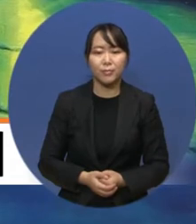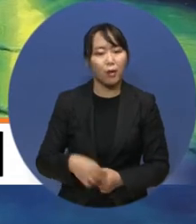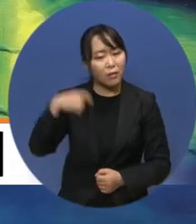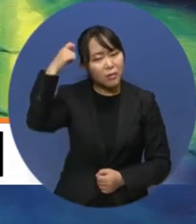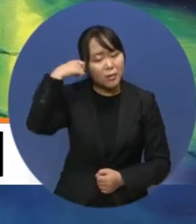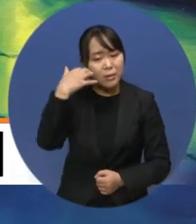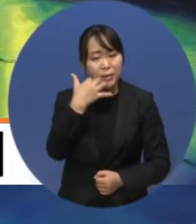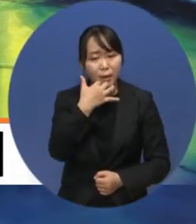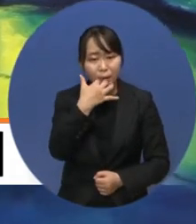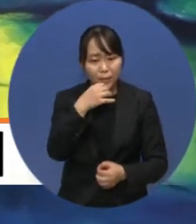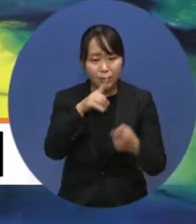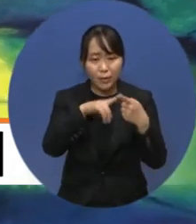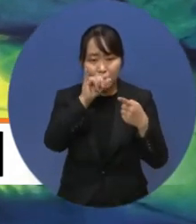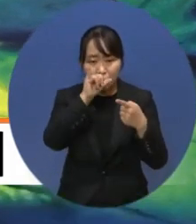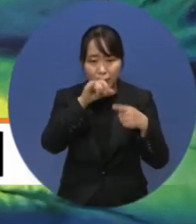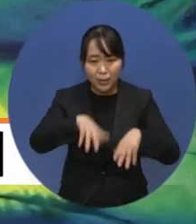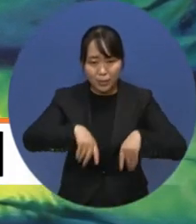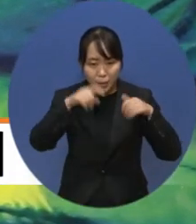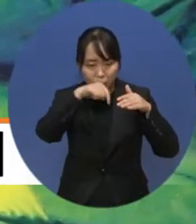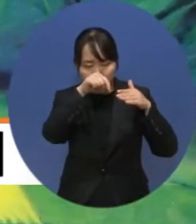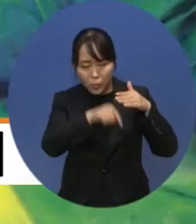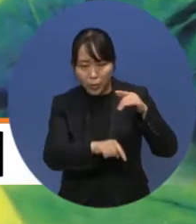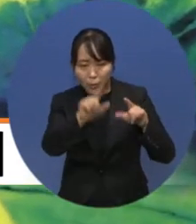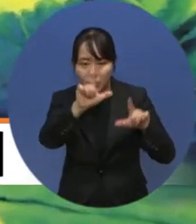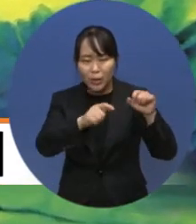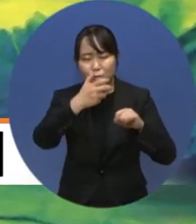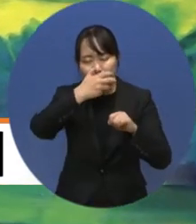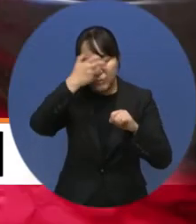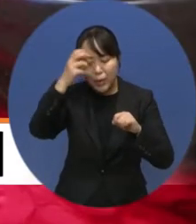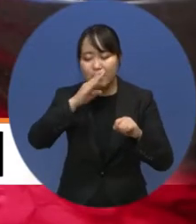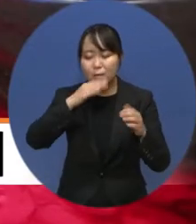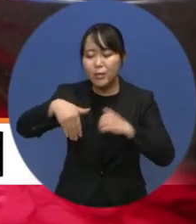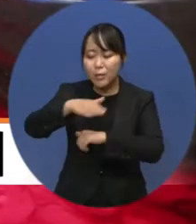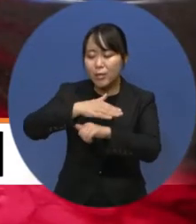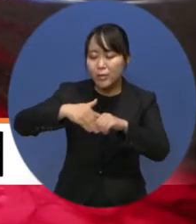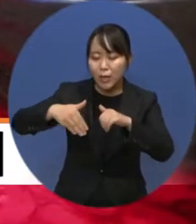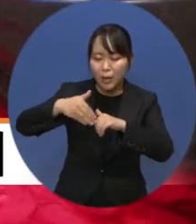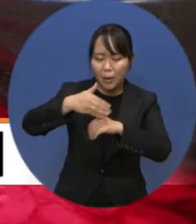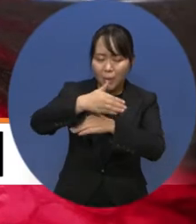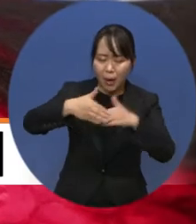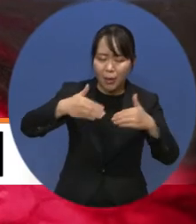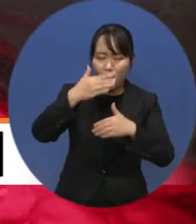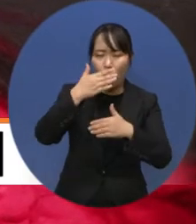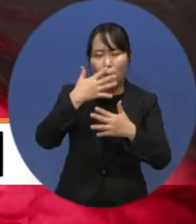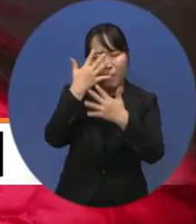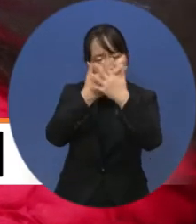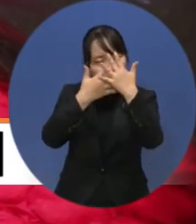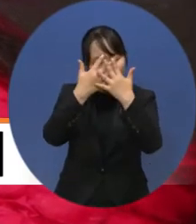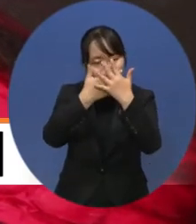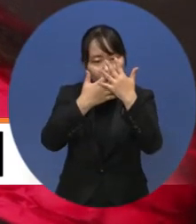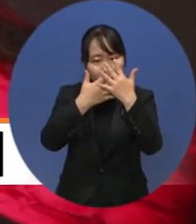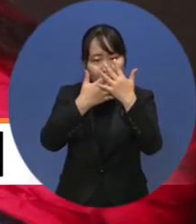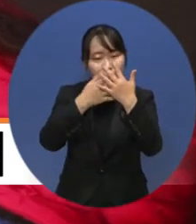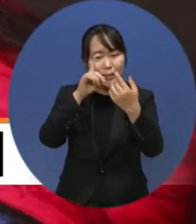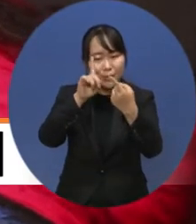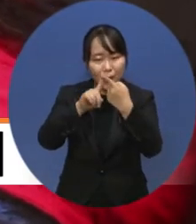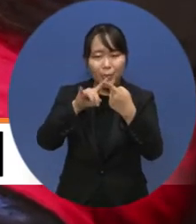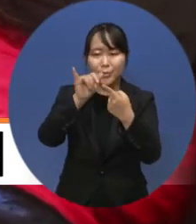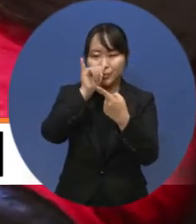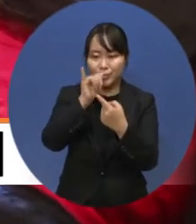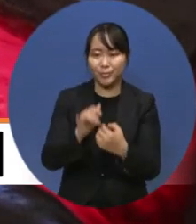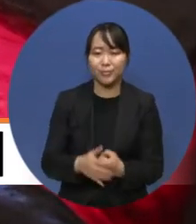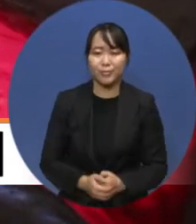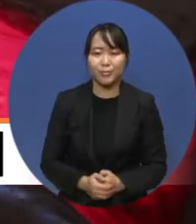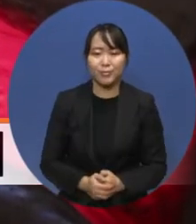감각적인 색채가 묻어나는 이불 속 모습은 꿈과 현실의 경계가 애매모호한 느낌이 작품 속에 고스란히